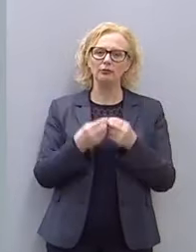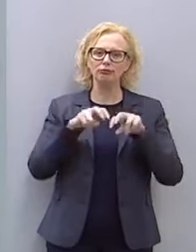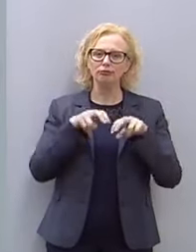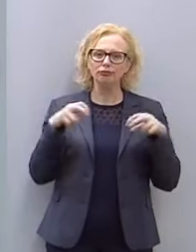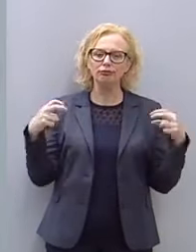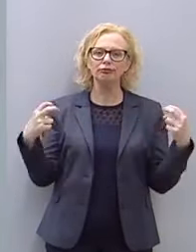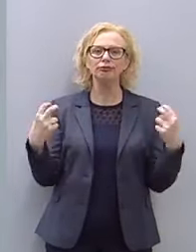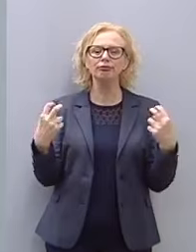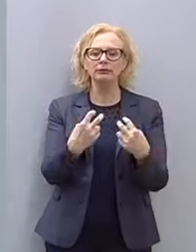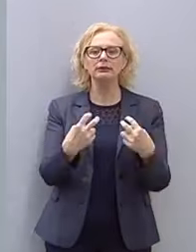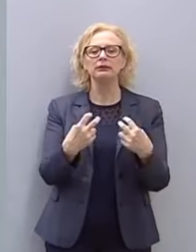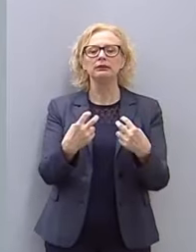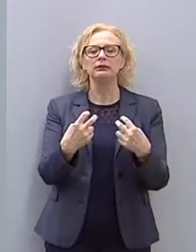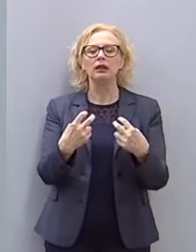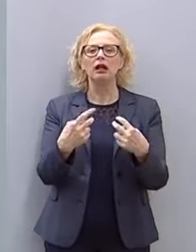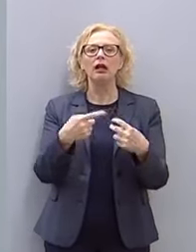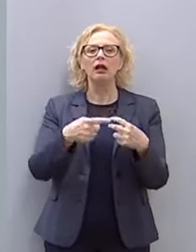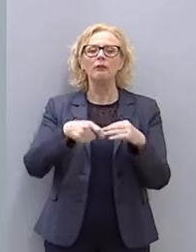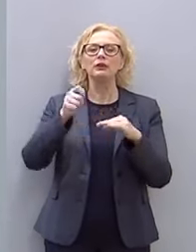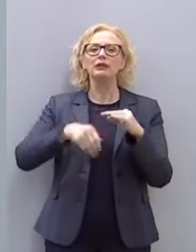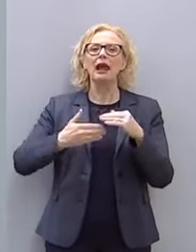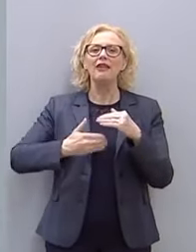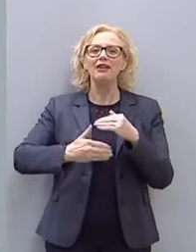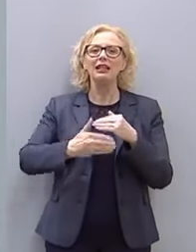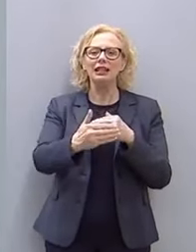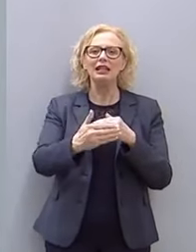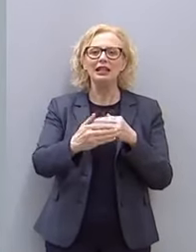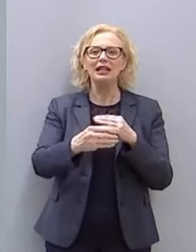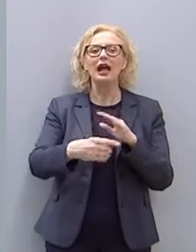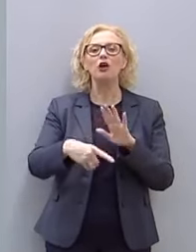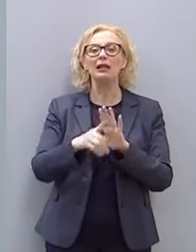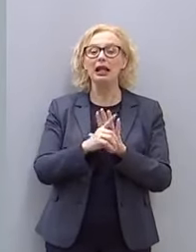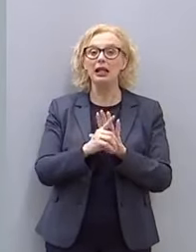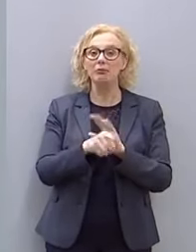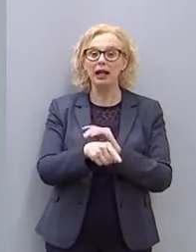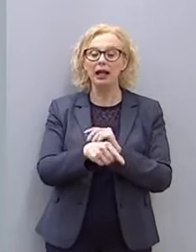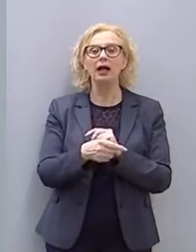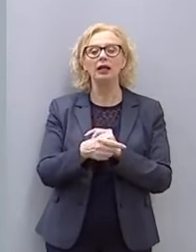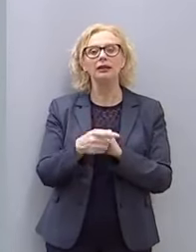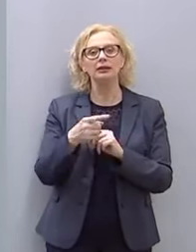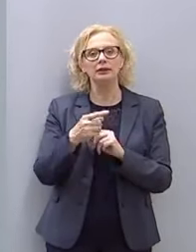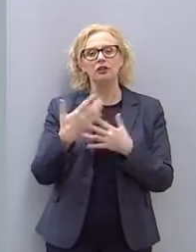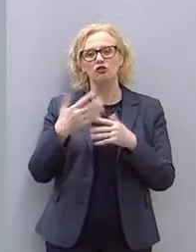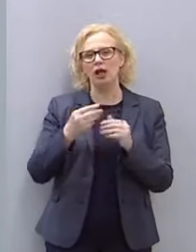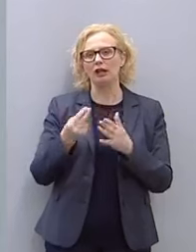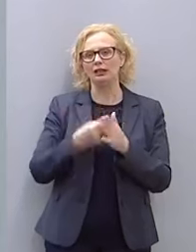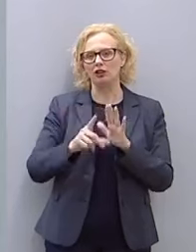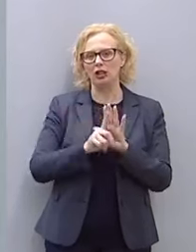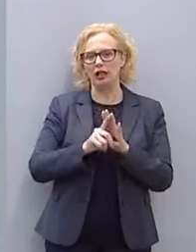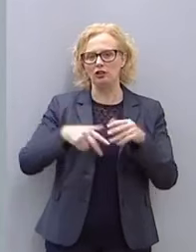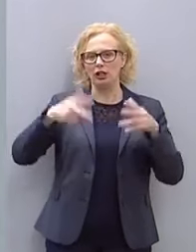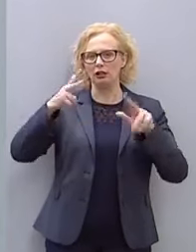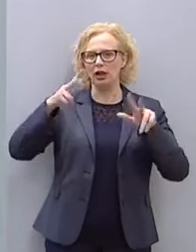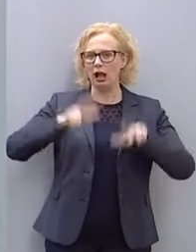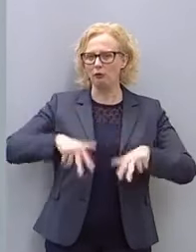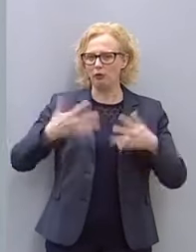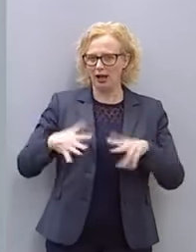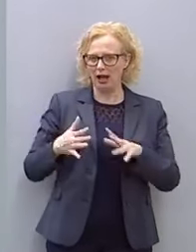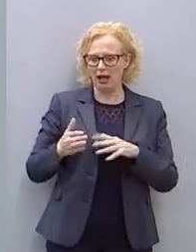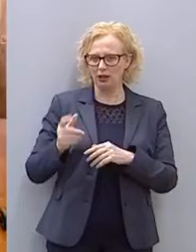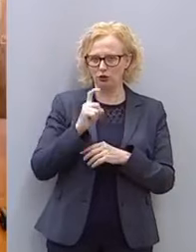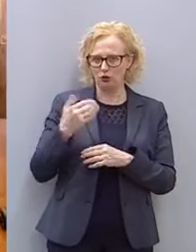dare il via alla delibera che a seguito dell'approvazione del disegno di legge dei giorni